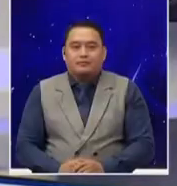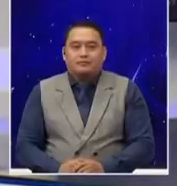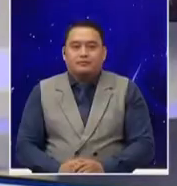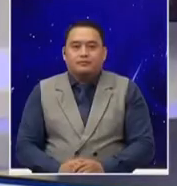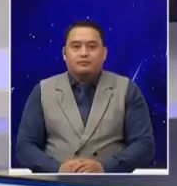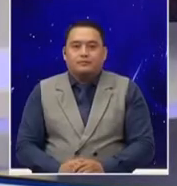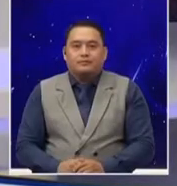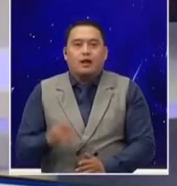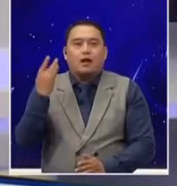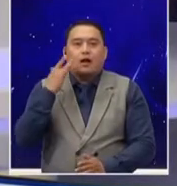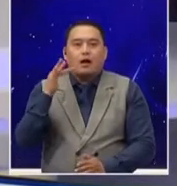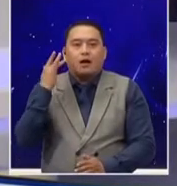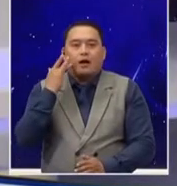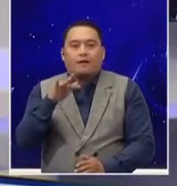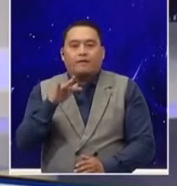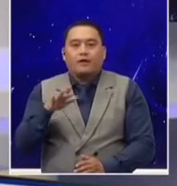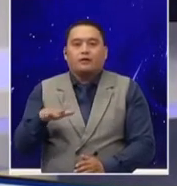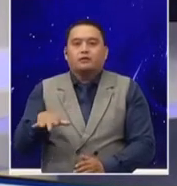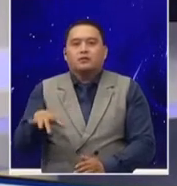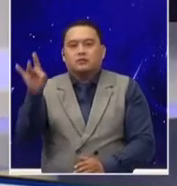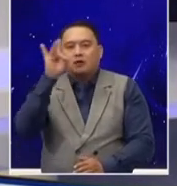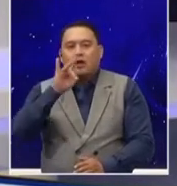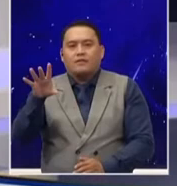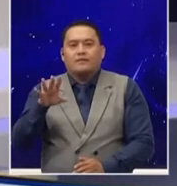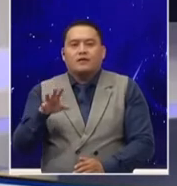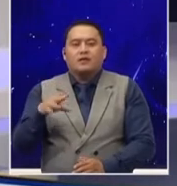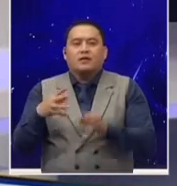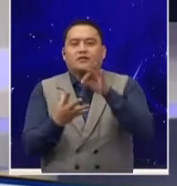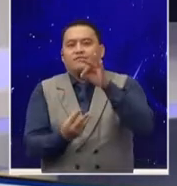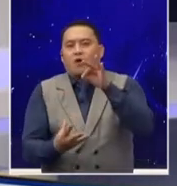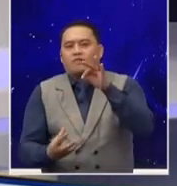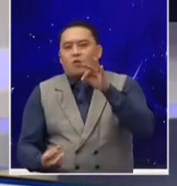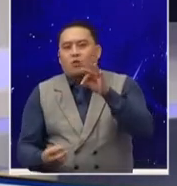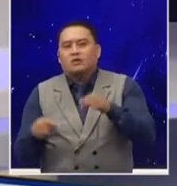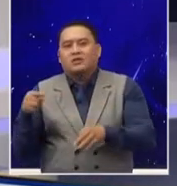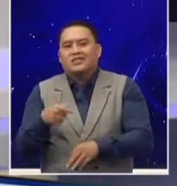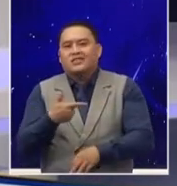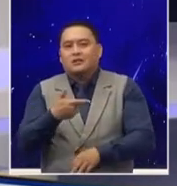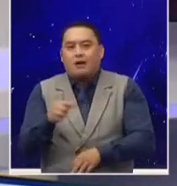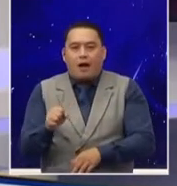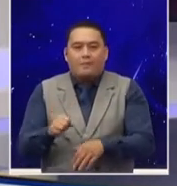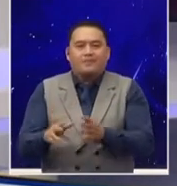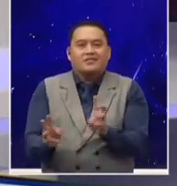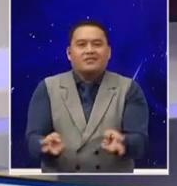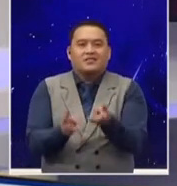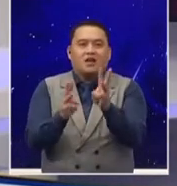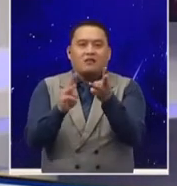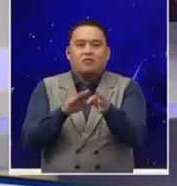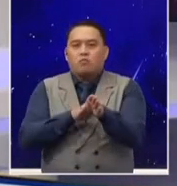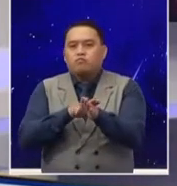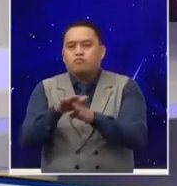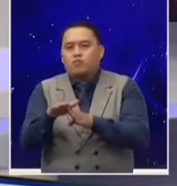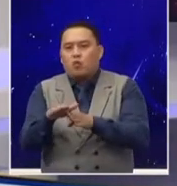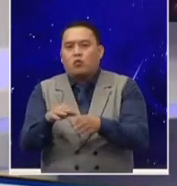В калифорнийской Напа-Вэлли, где находятся знаменитые винодельни, сгорело не менее 1000 гектаров. Это не только виноградники, но